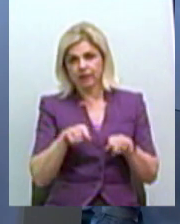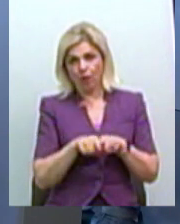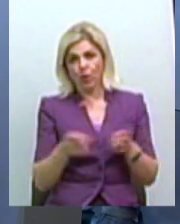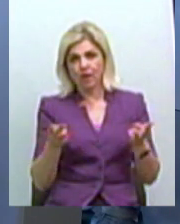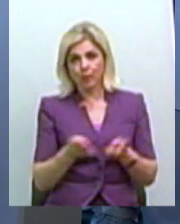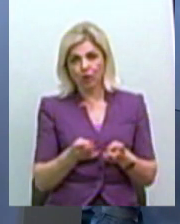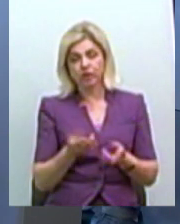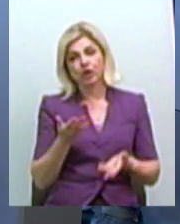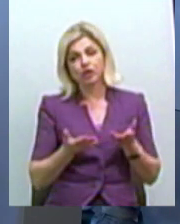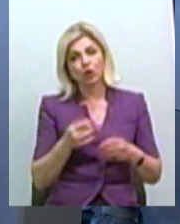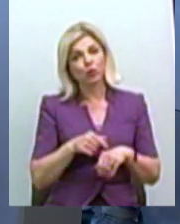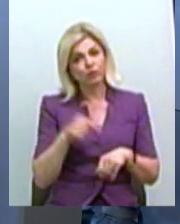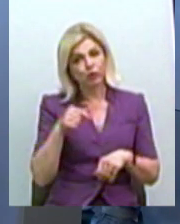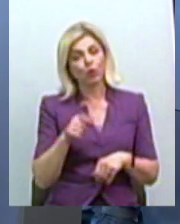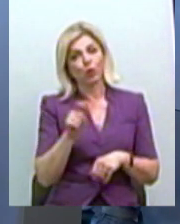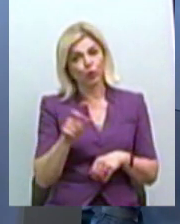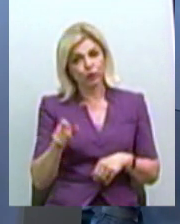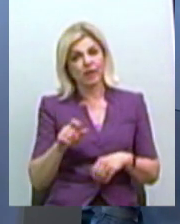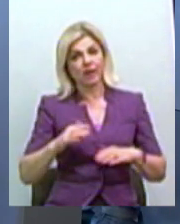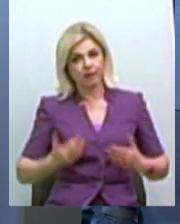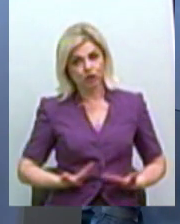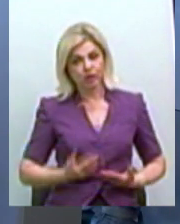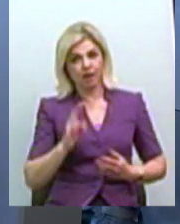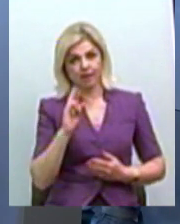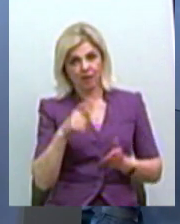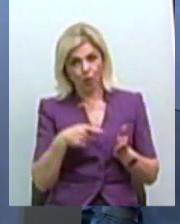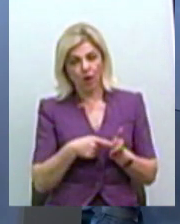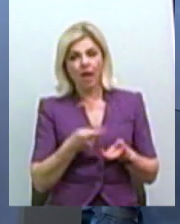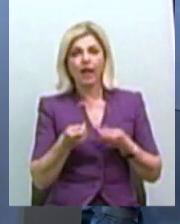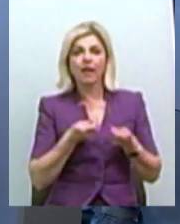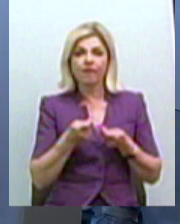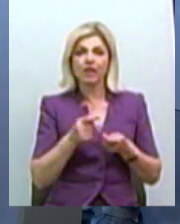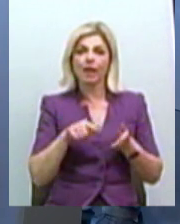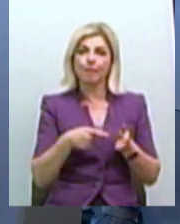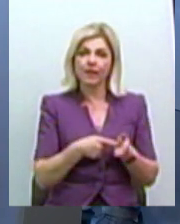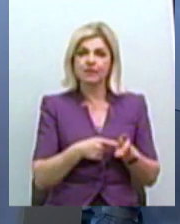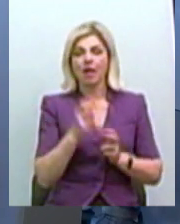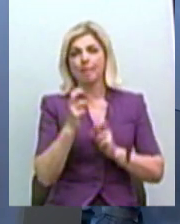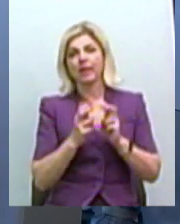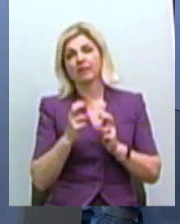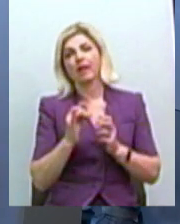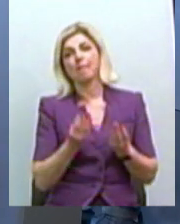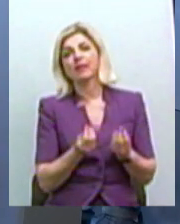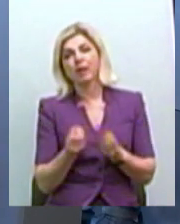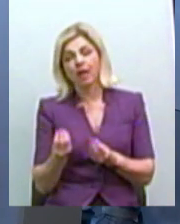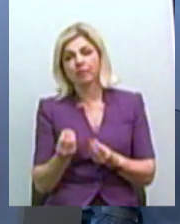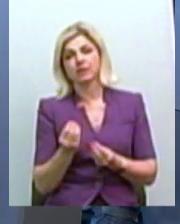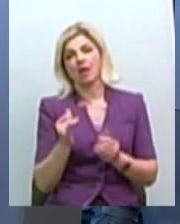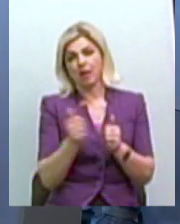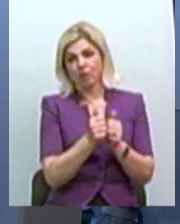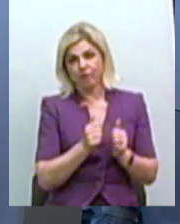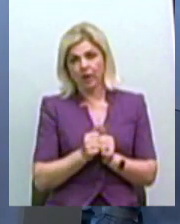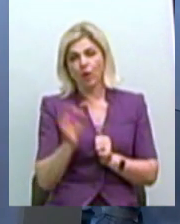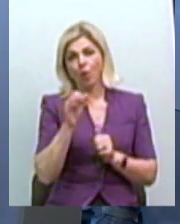необхідності. Чи усвідомлюють жителі Миколаєва, керівники міста і підприємці необхідність захисту довкілля та вирішення